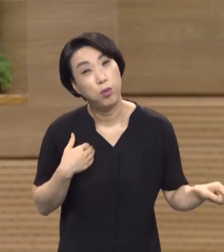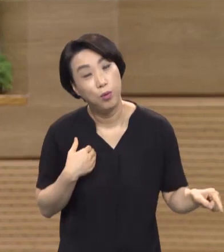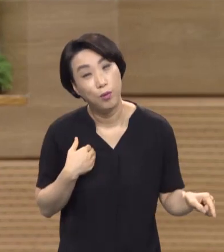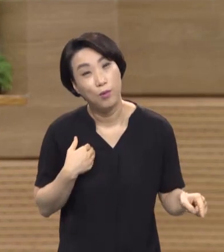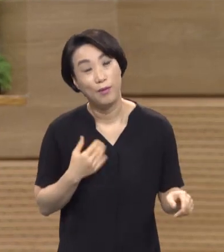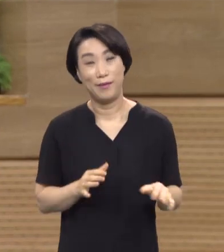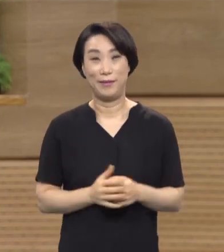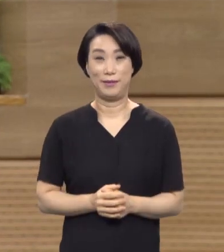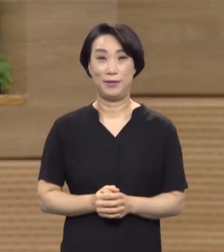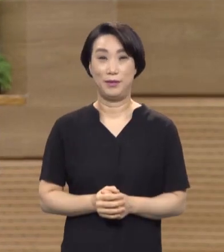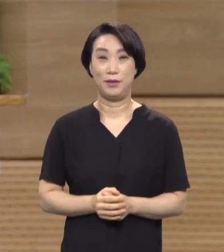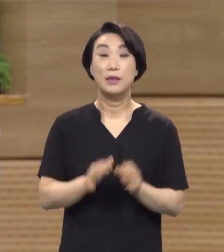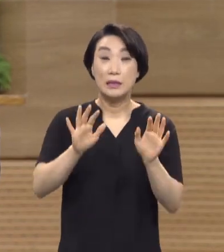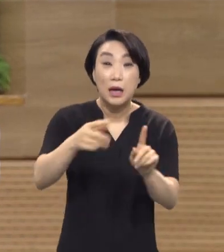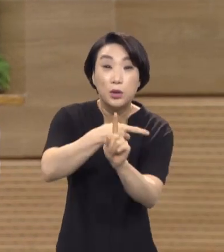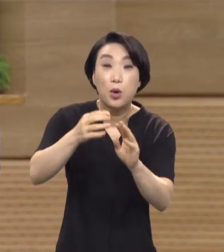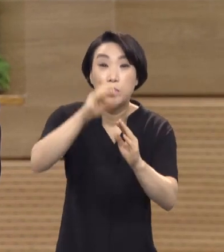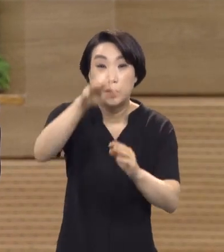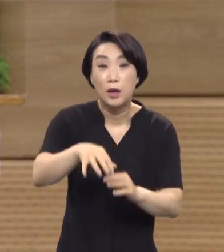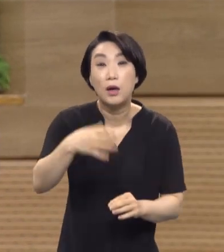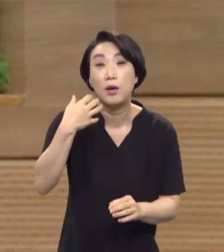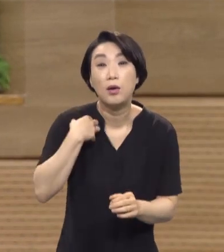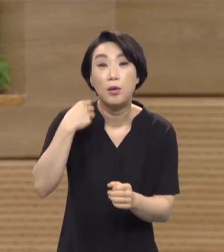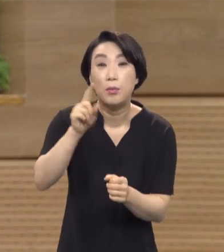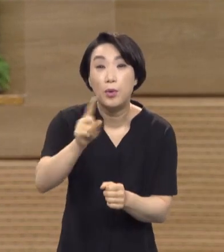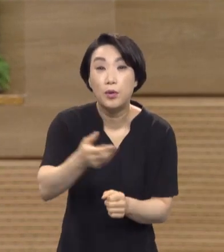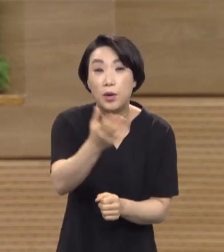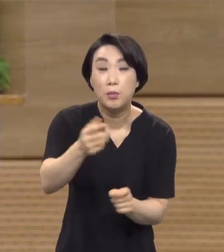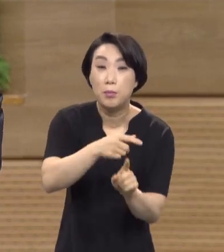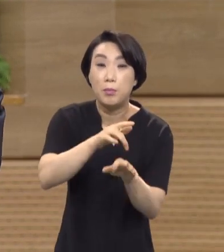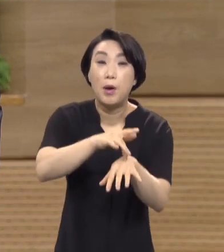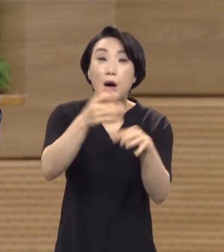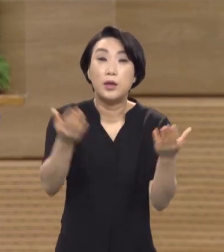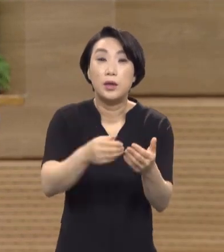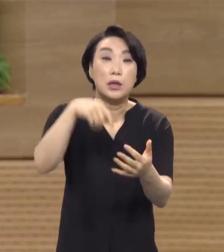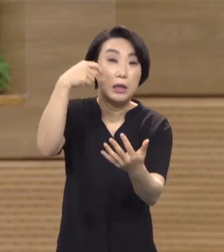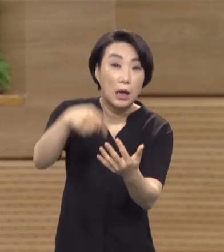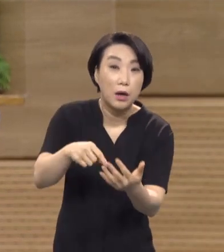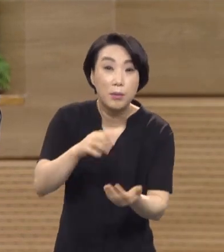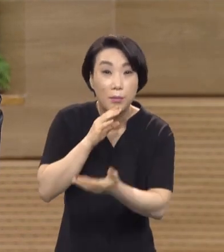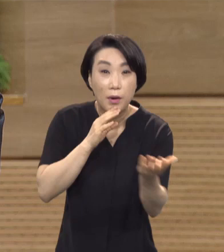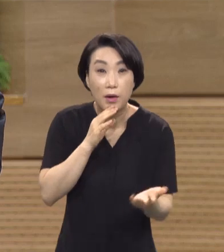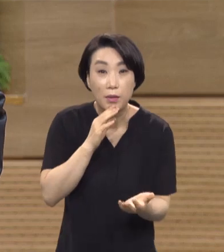모르는 거야. 교회가 못 오는 곳이냐? 마귀 일을 다뤄서.